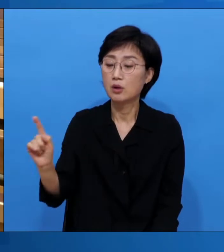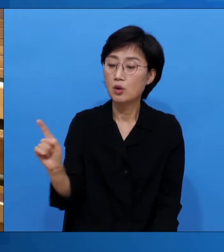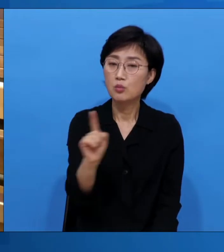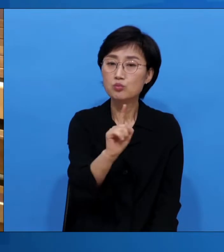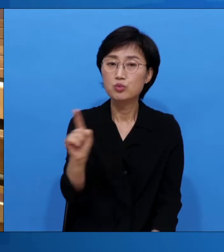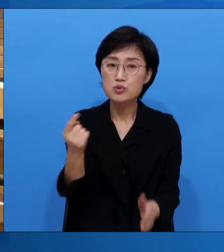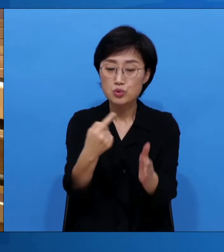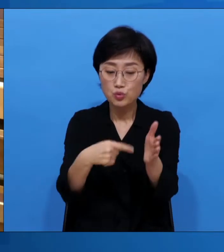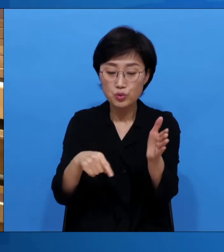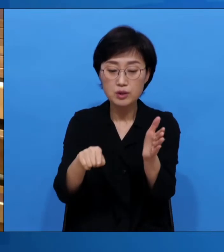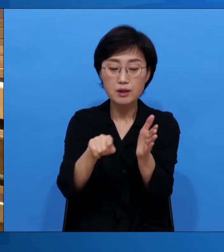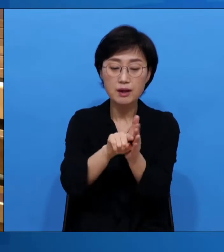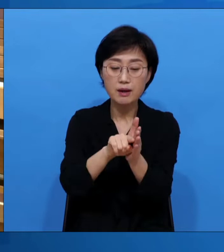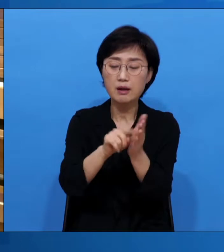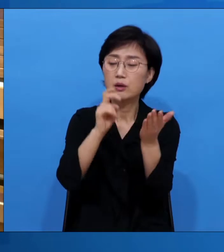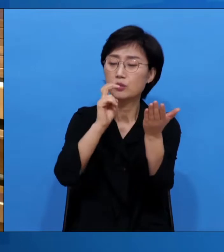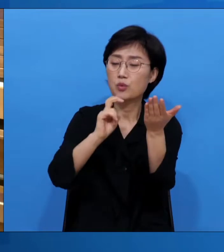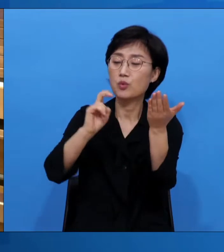무엇을 위해